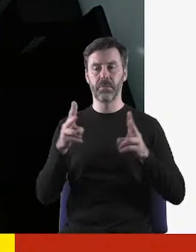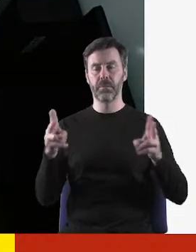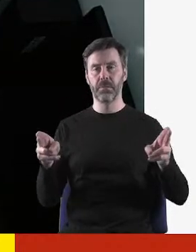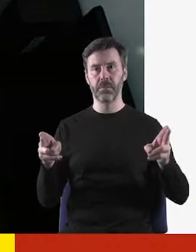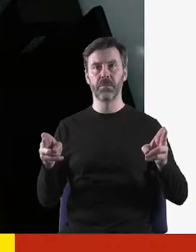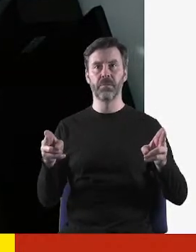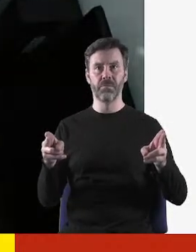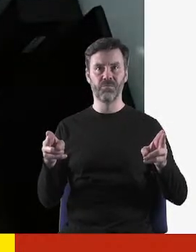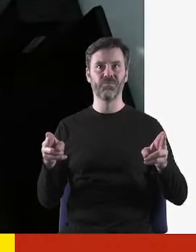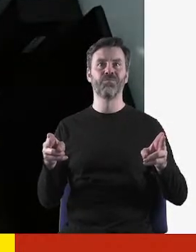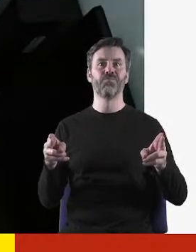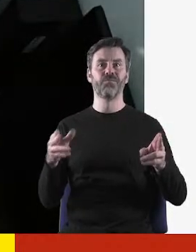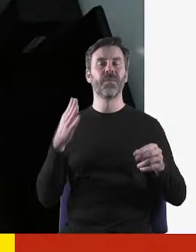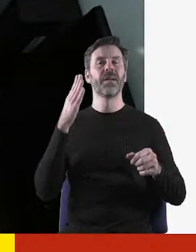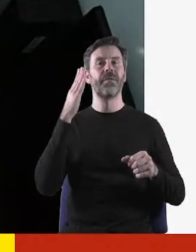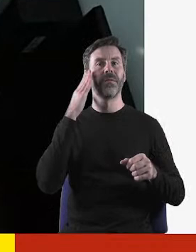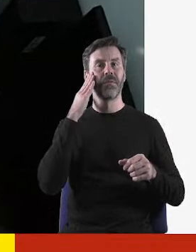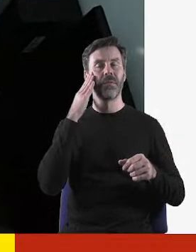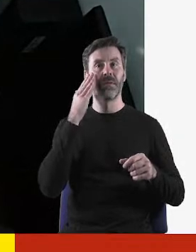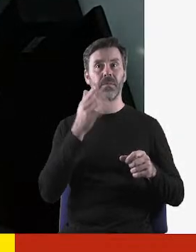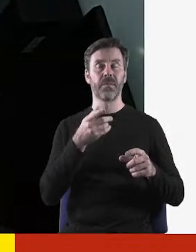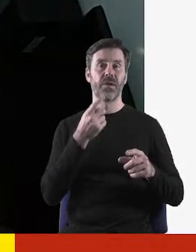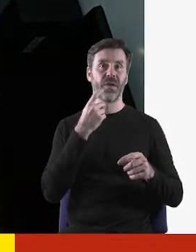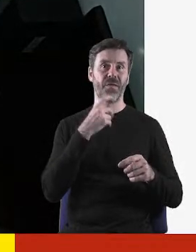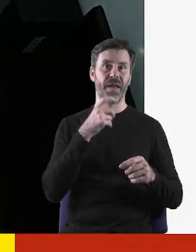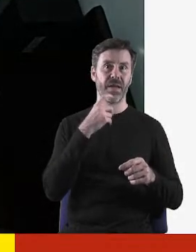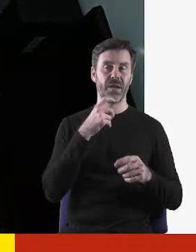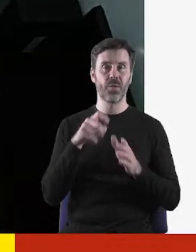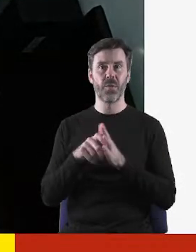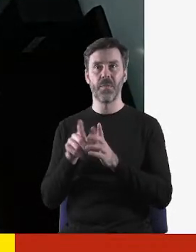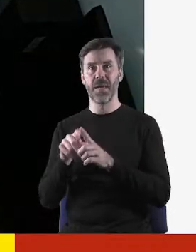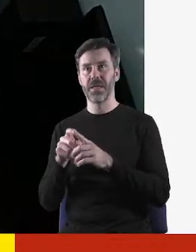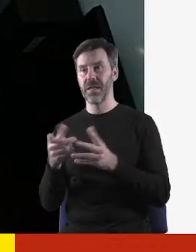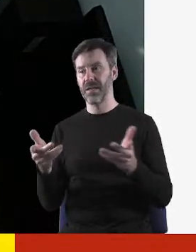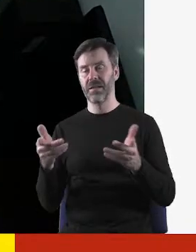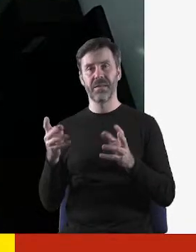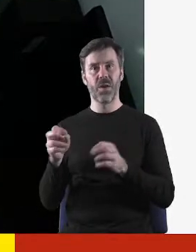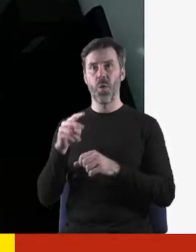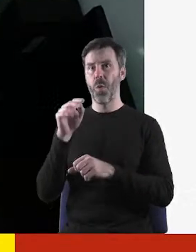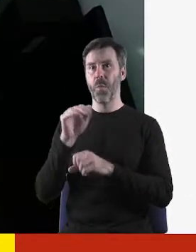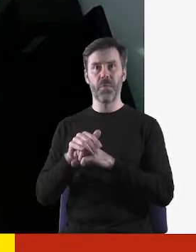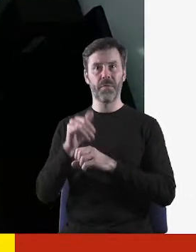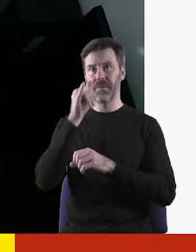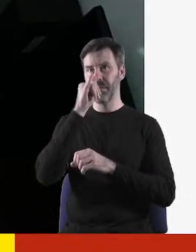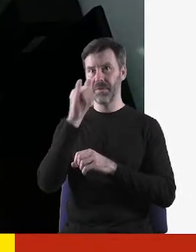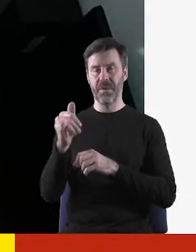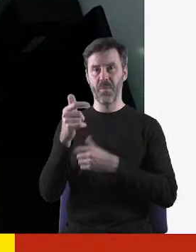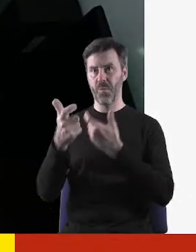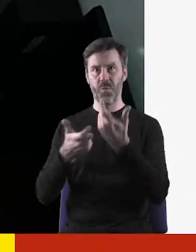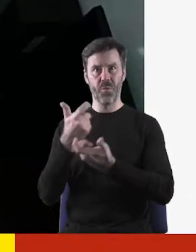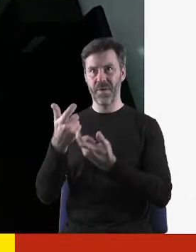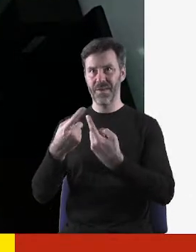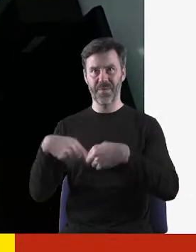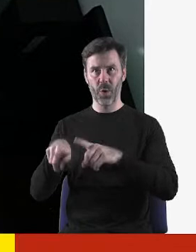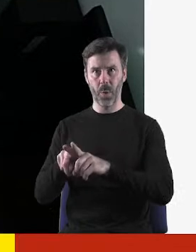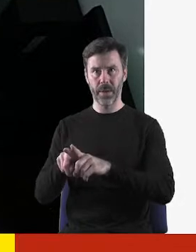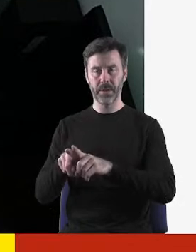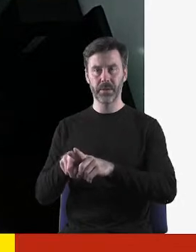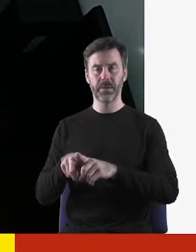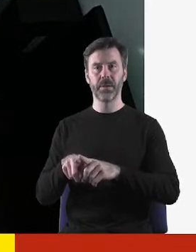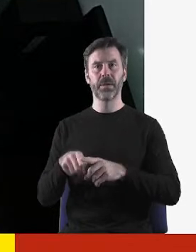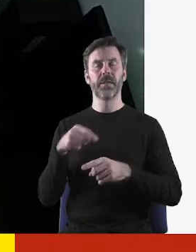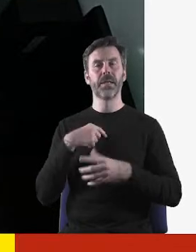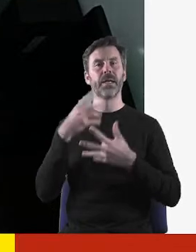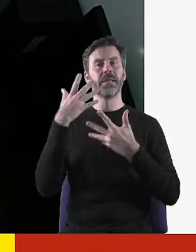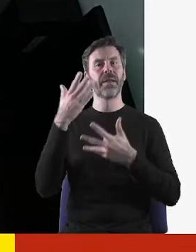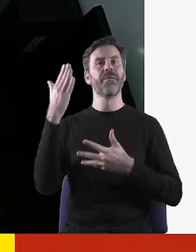od razu sprawę, że ta umowa po prostu jest niemożliwa do realizacji. Ja chciałabym uzyskać do końca roku,